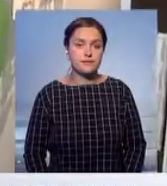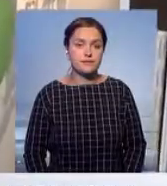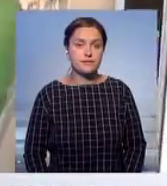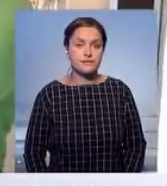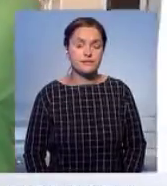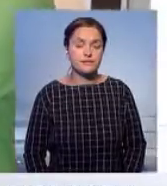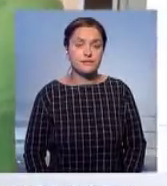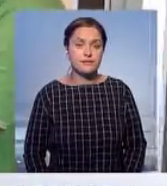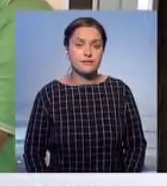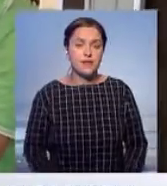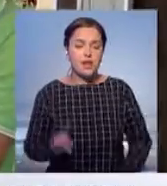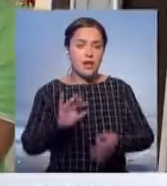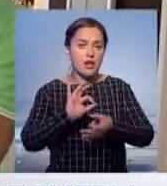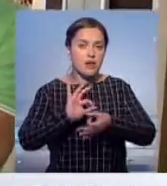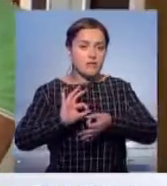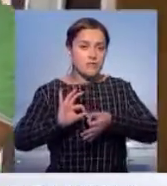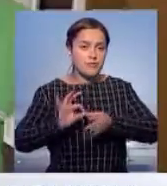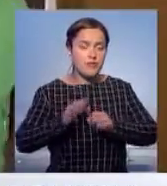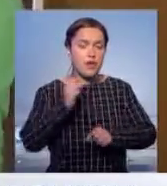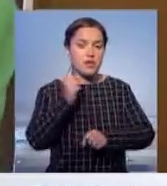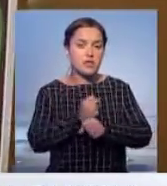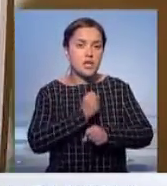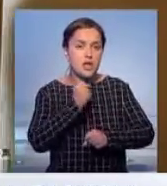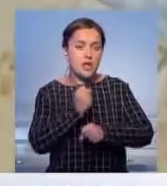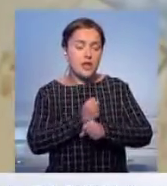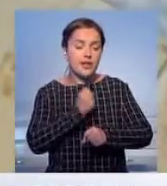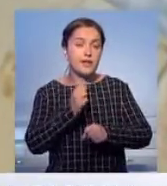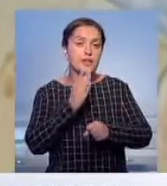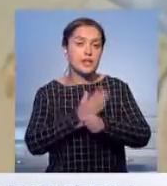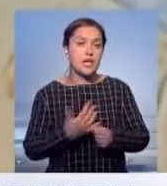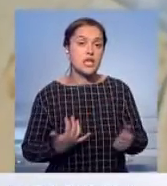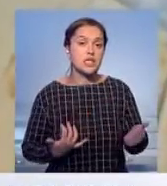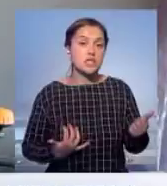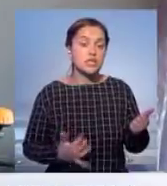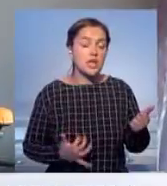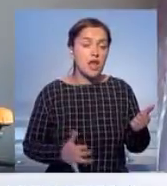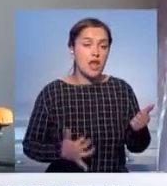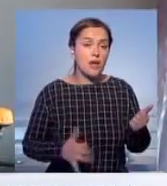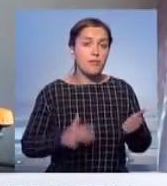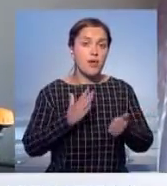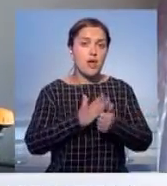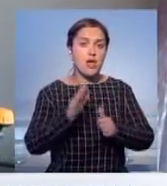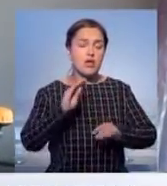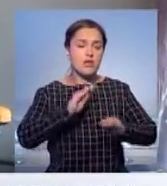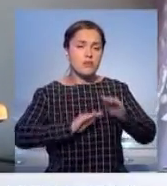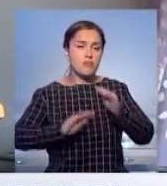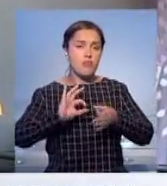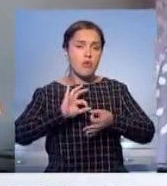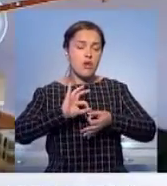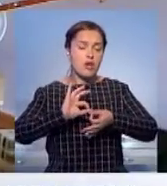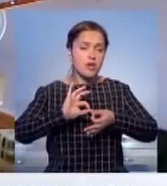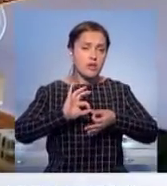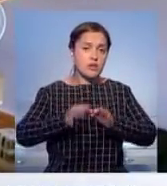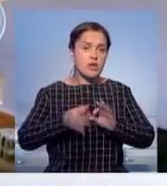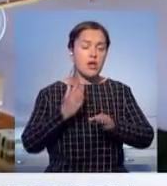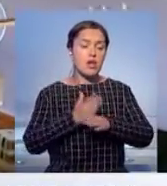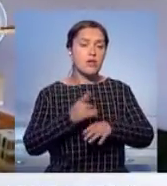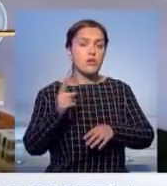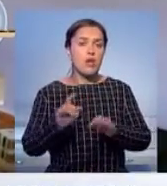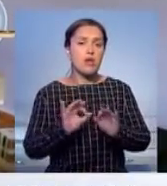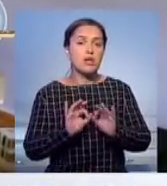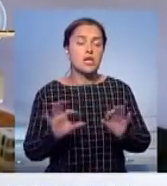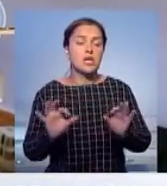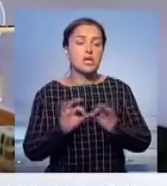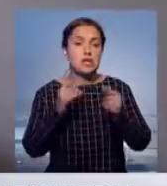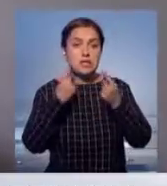Владимир Готман кропотливо работает над каждой деталью, а их десятки. Корпус, дека, гриф. Он готов часами рассказывать